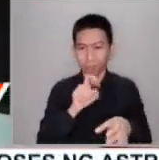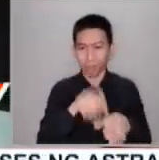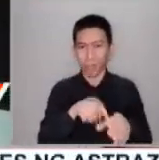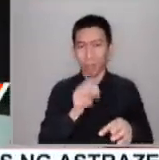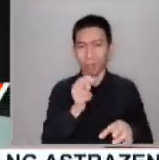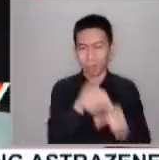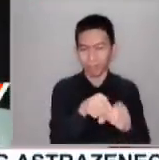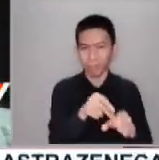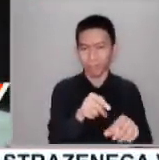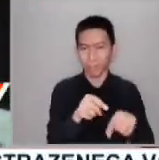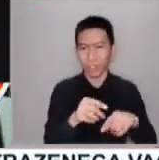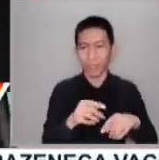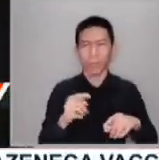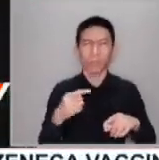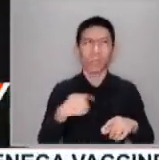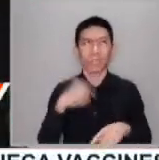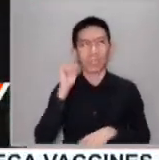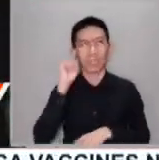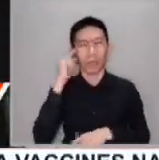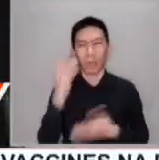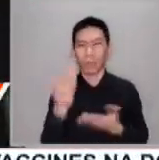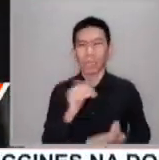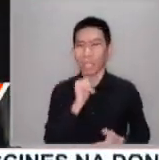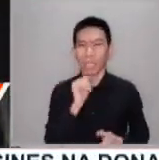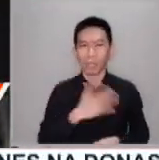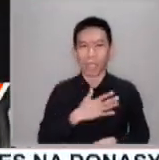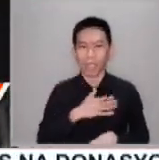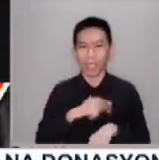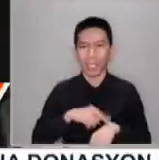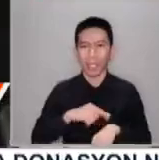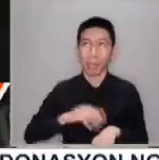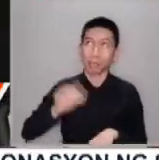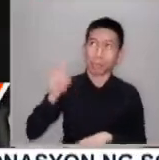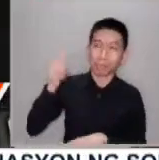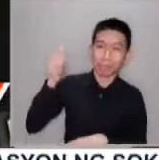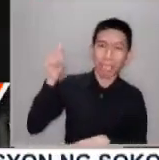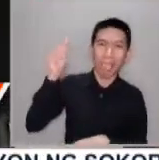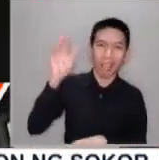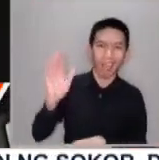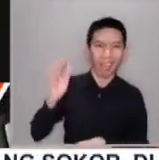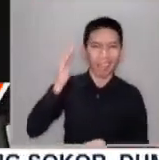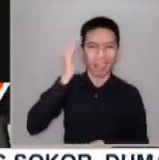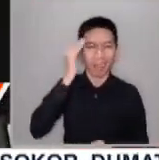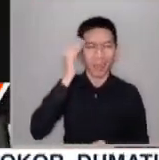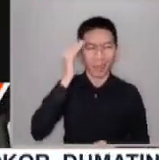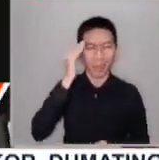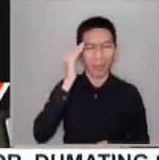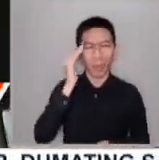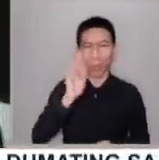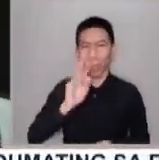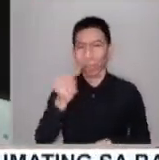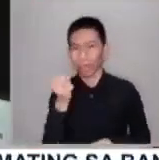hindi ko pa panahon ngayon. Diyos lang po ang nakakaalam kung kailan ang tamang panahon ko.